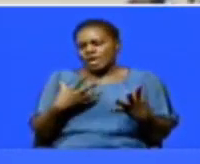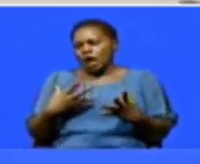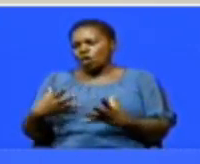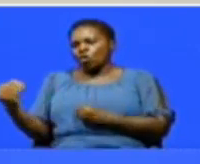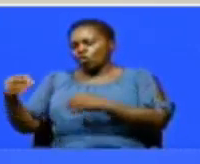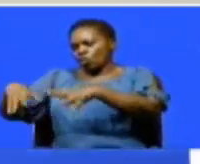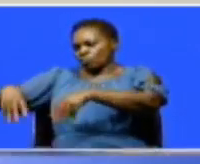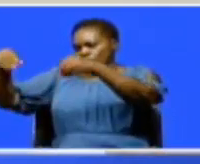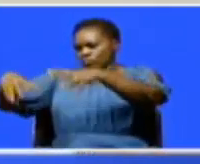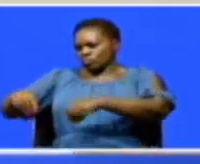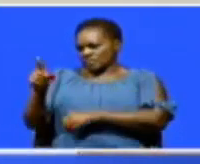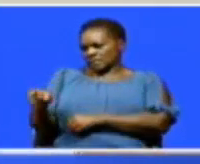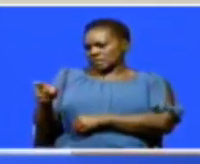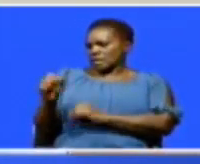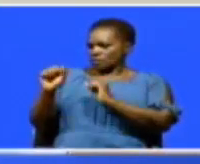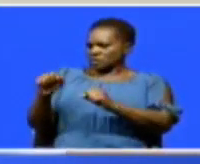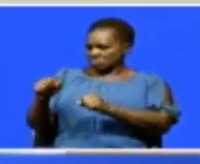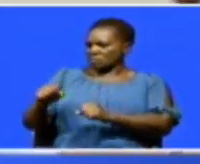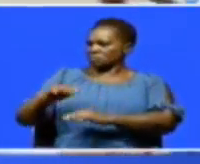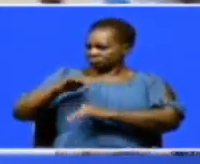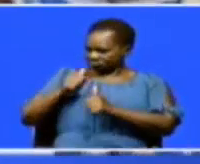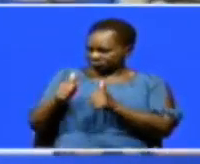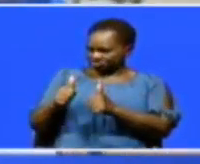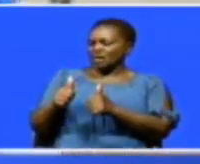pale namwambia mama, hiyo inaweza nitosa?